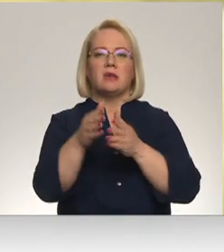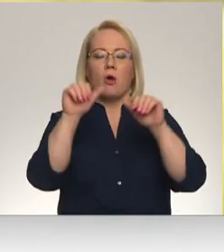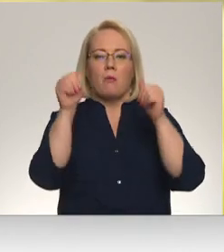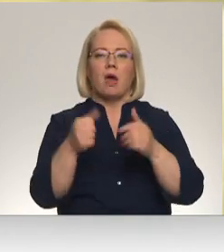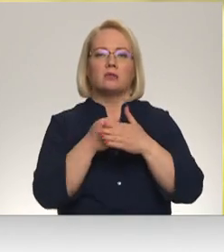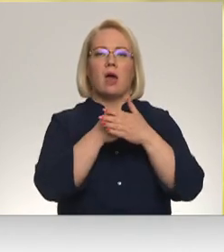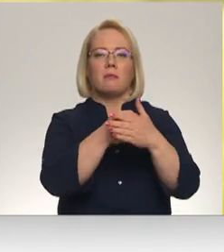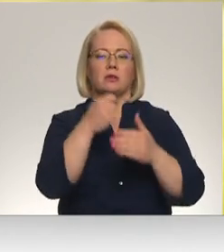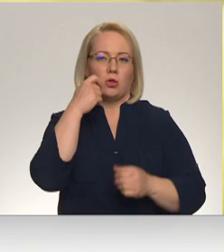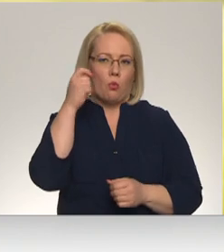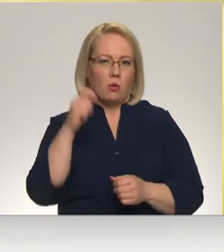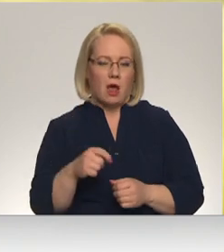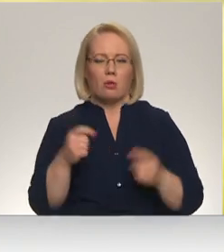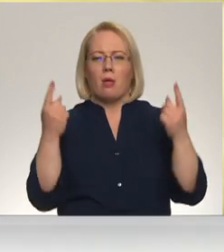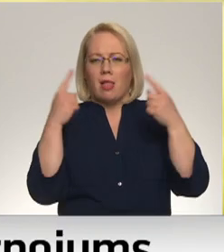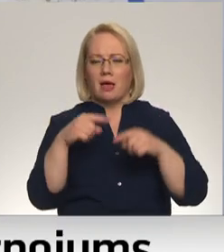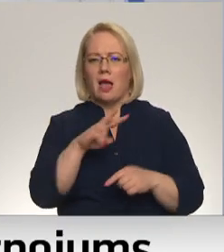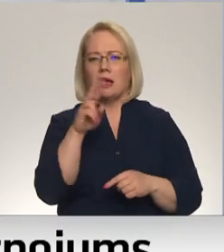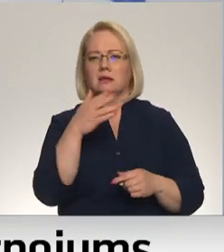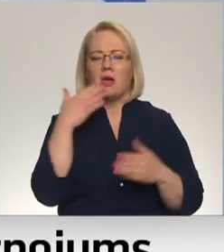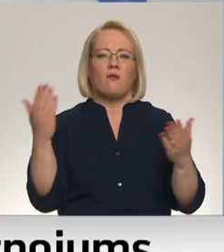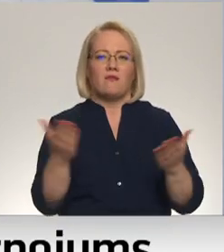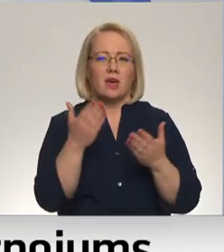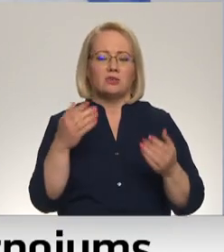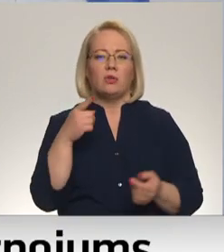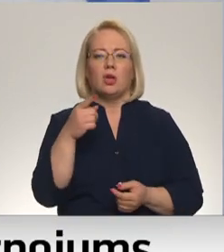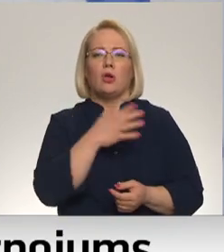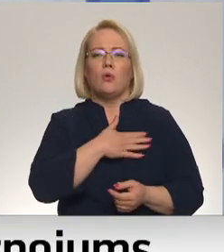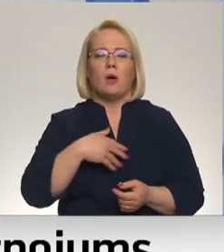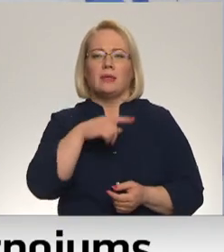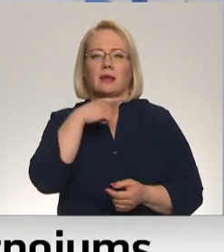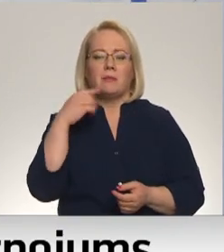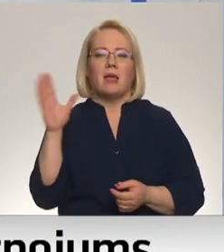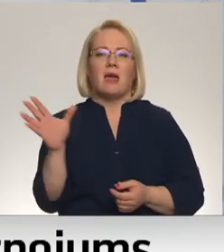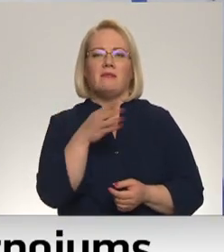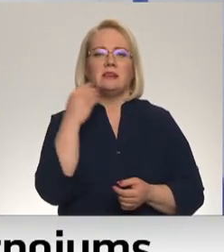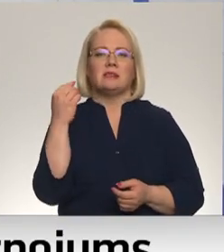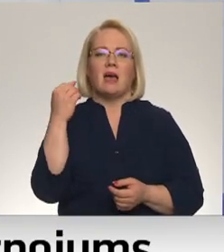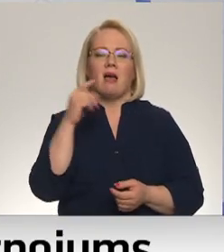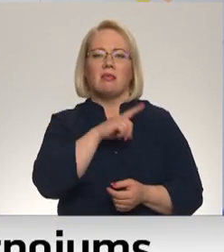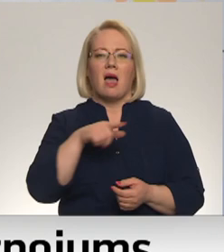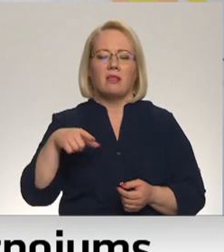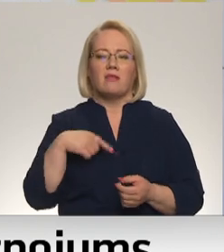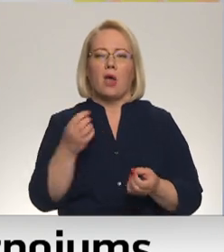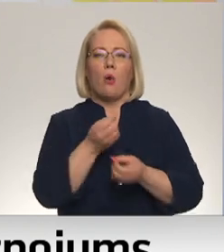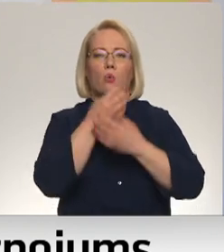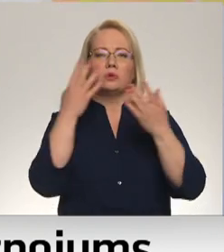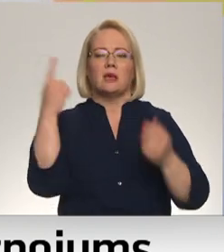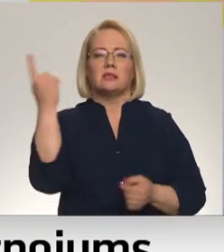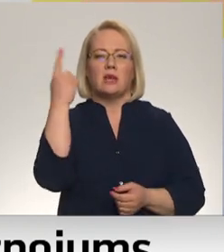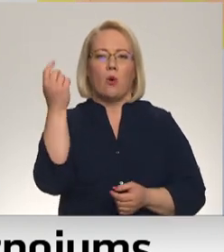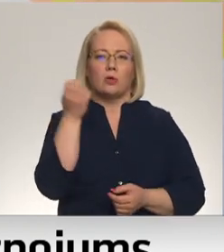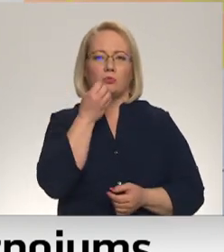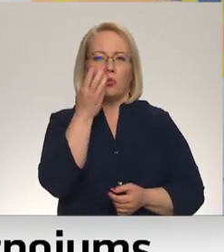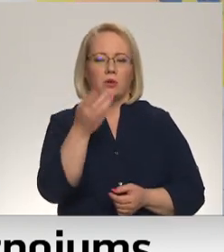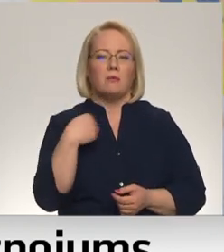atbalstīt Ukrainu. Laikā, kas nebūtu, nevienam nav vieglas un tik ļoti gribas, lai visā Latvijā uziet saules puķis. Mēs to izdarīsim. Mēs